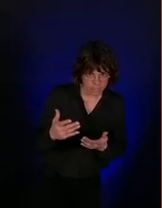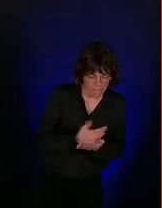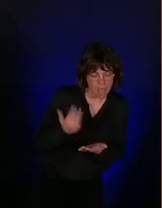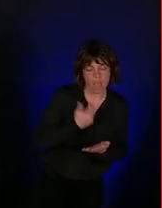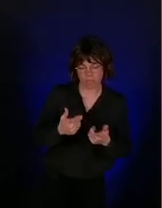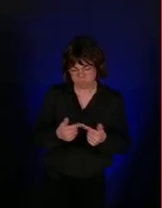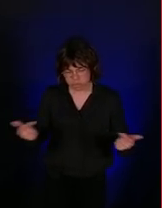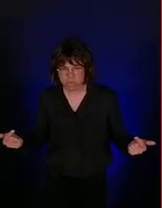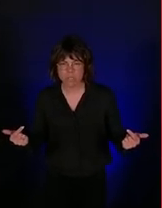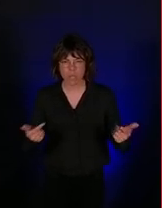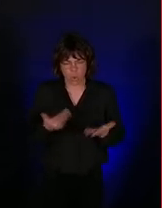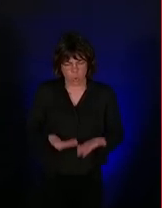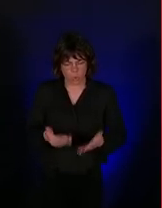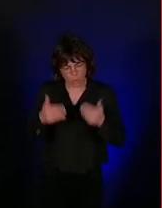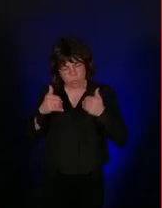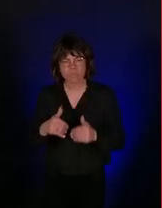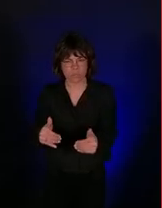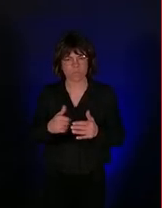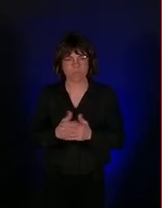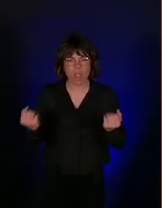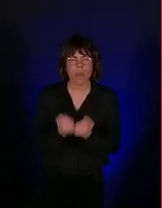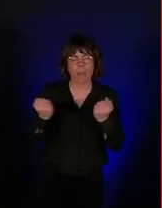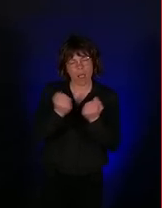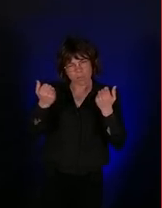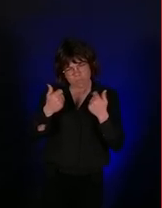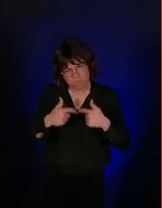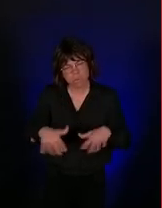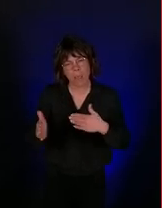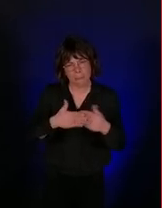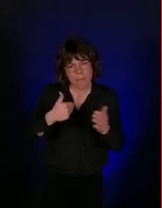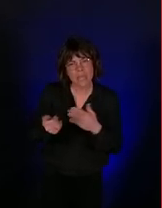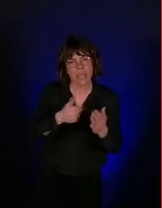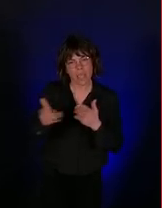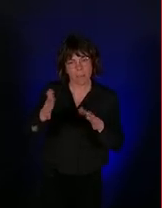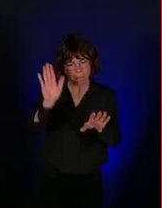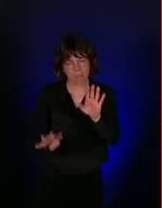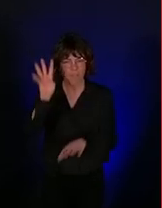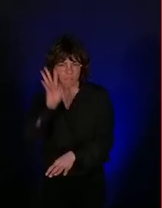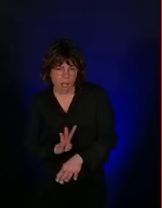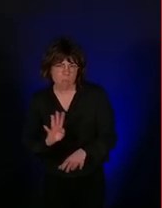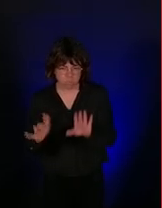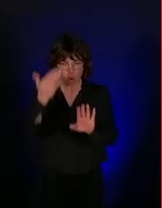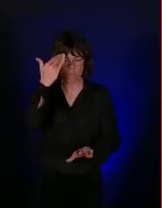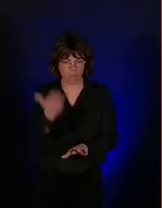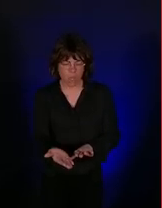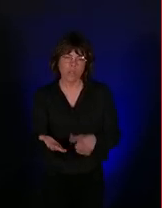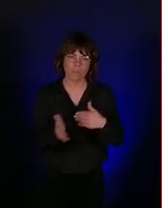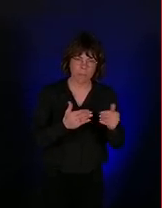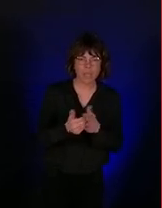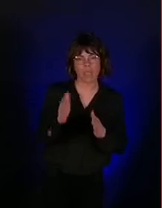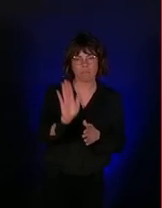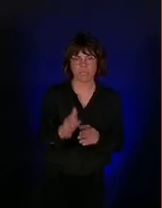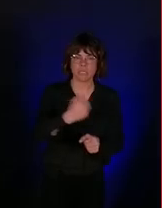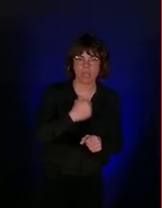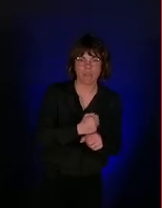se poursuivent encore aujourd'hui, la campagne pour la reconnaissance des métiers féminisés, la reconnaissance des travailleurs des